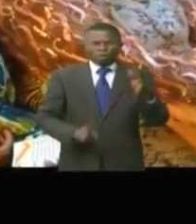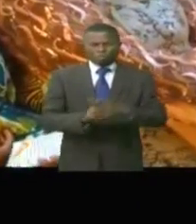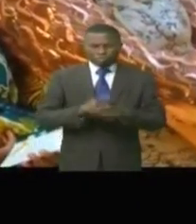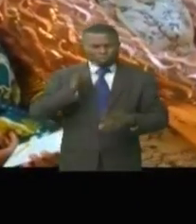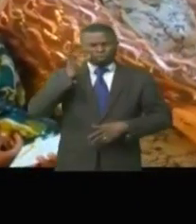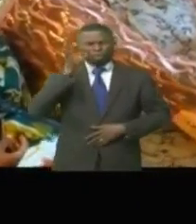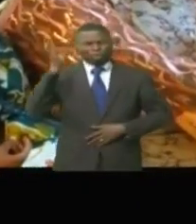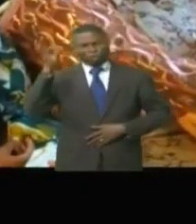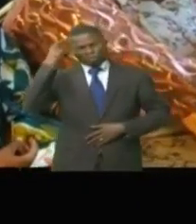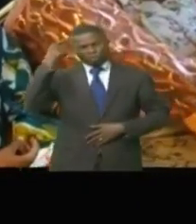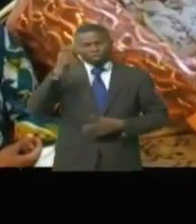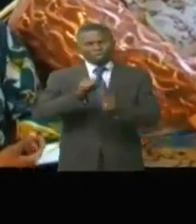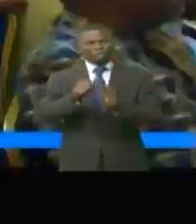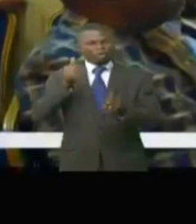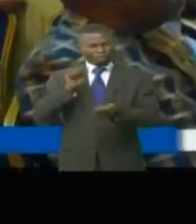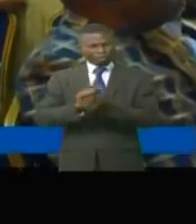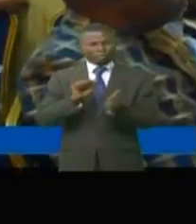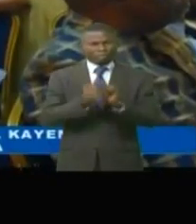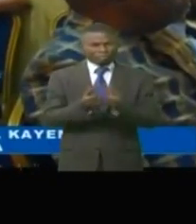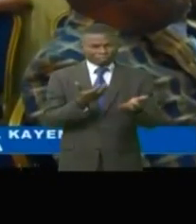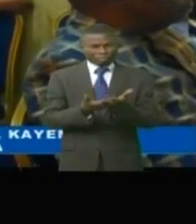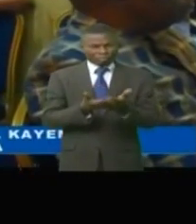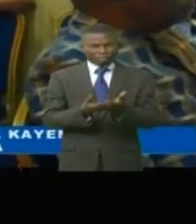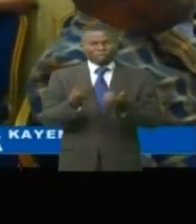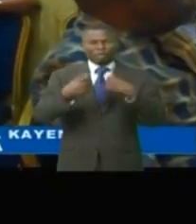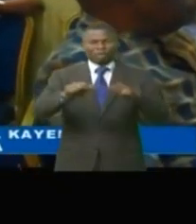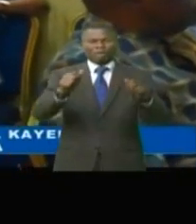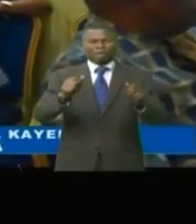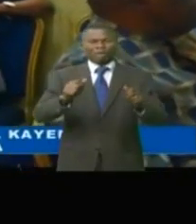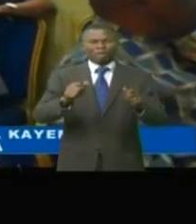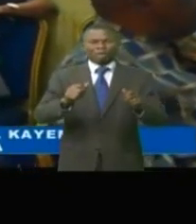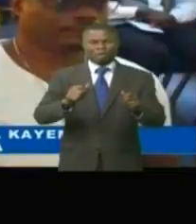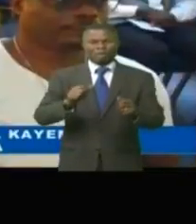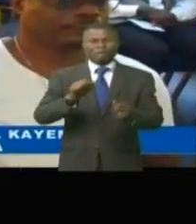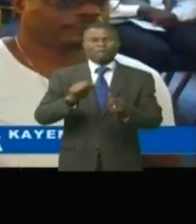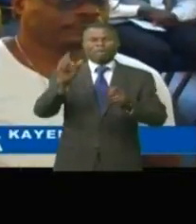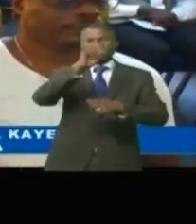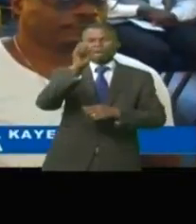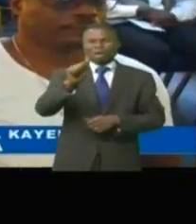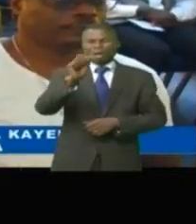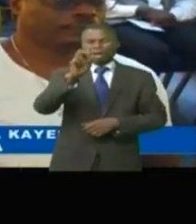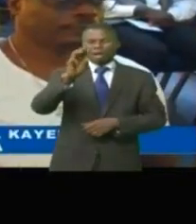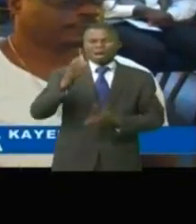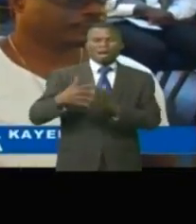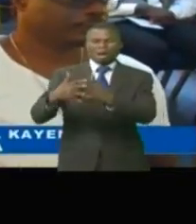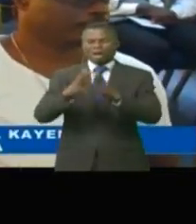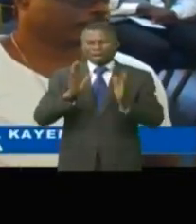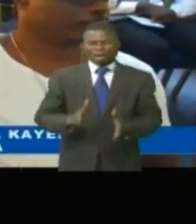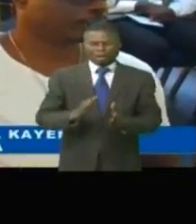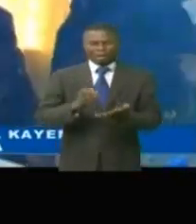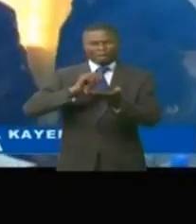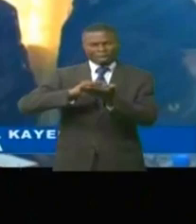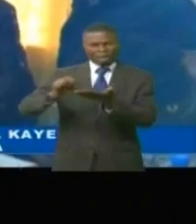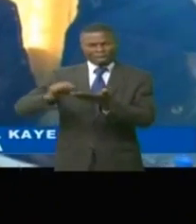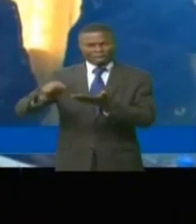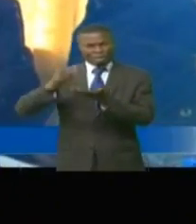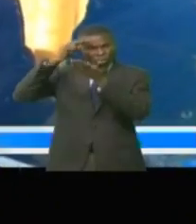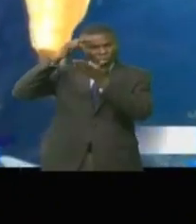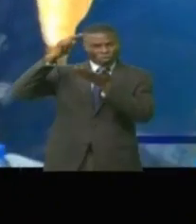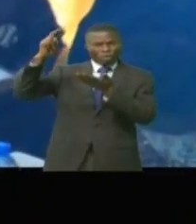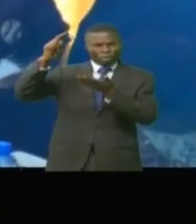et traumatisme est un livre qui est vendu en ligne sur Amazon et a été produit par les éditions